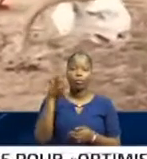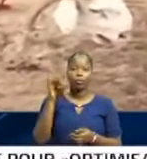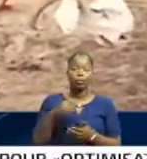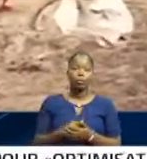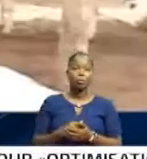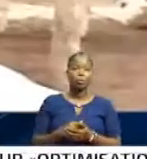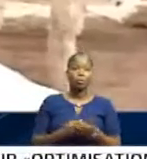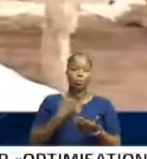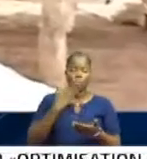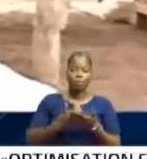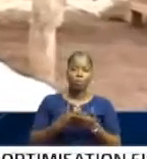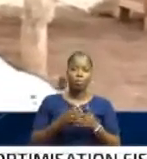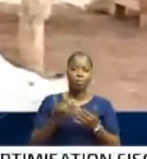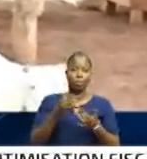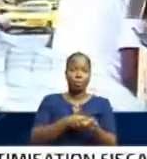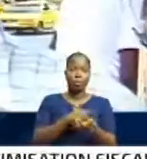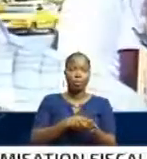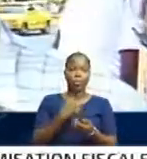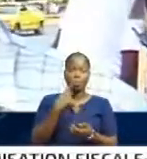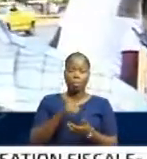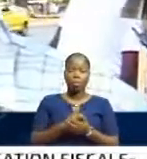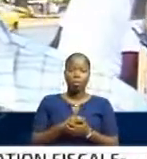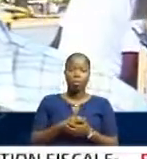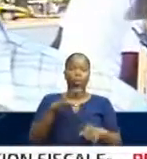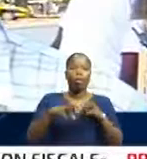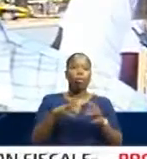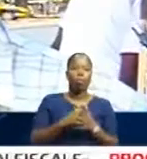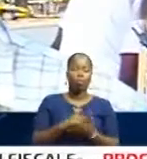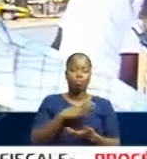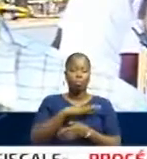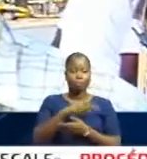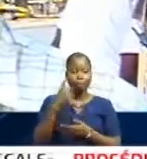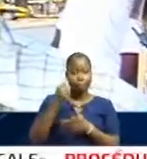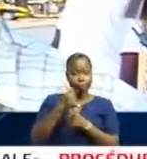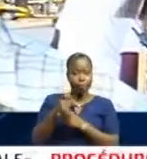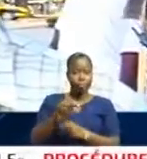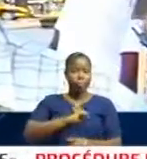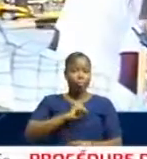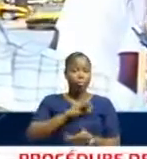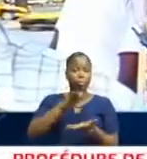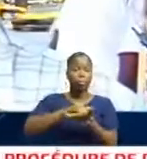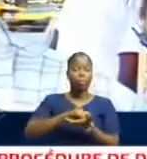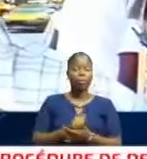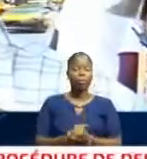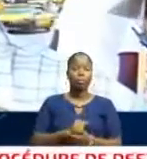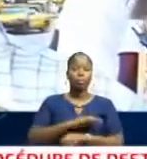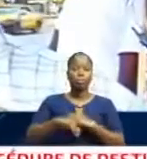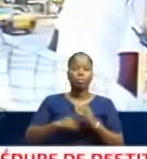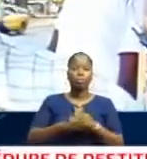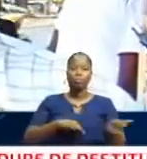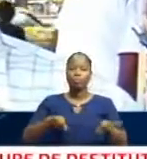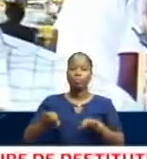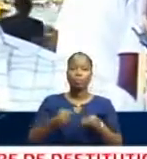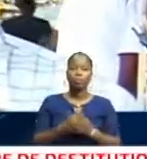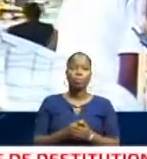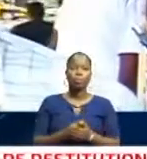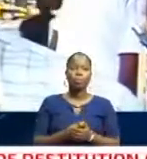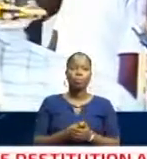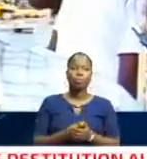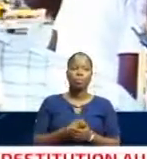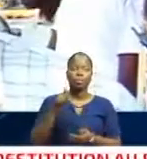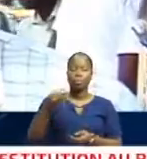mais pas d'affoler les citoyens c'est une obligation religieuse donc à défaut de tout faire de faire en sorte que